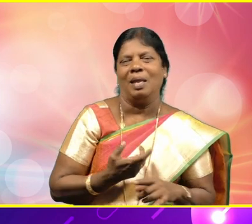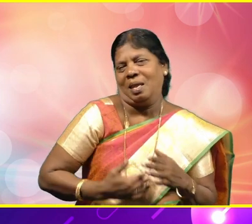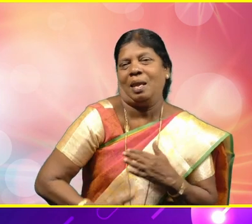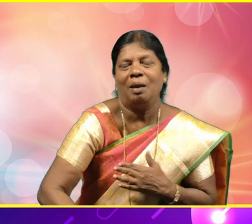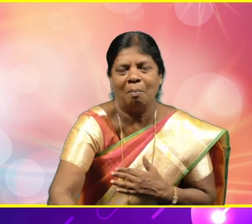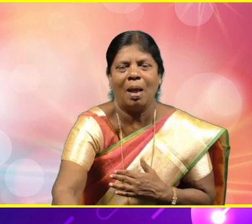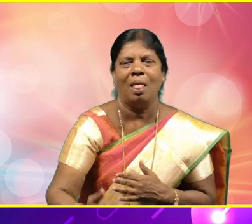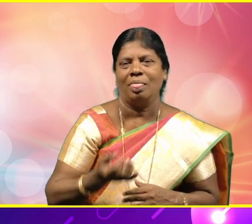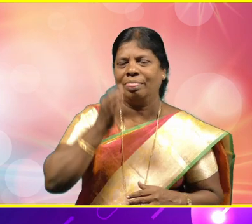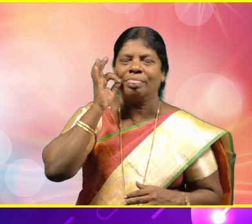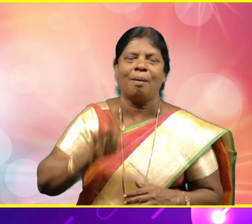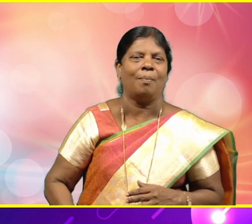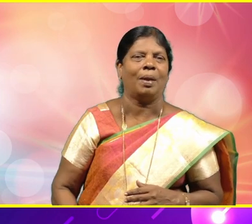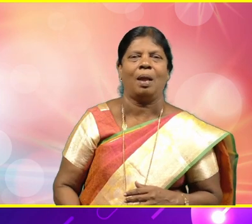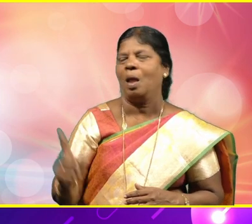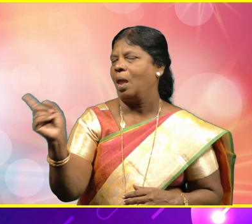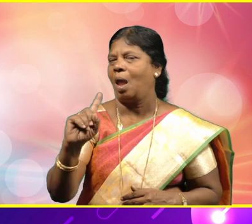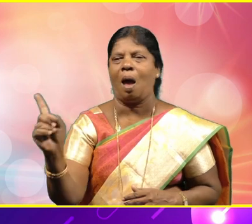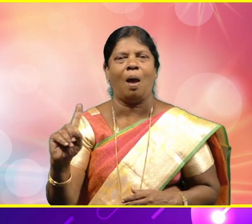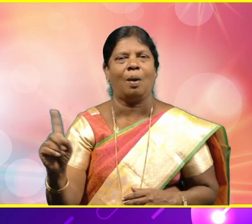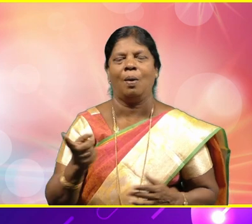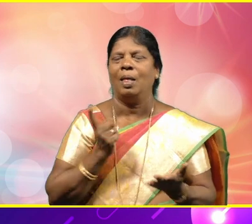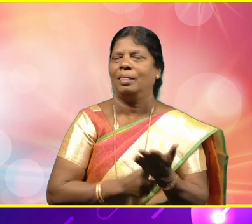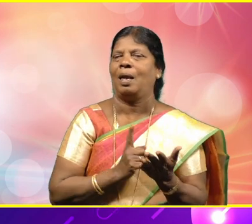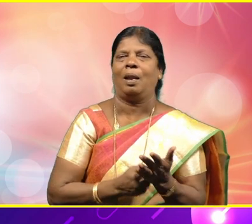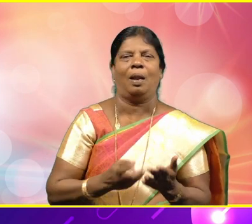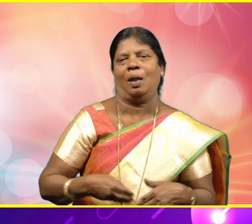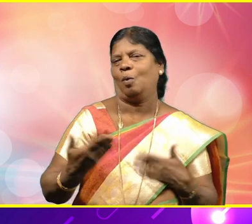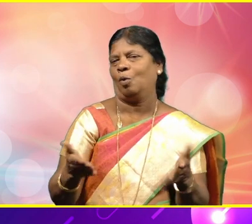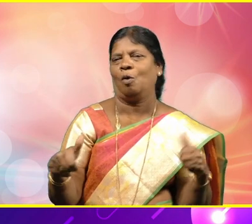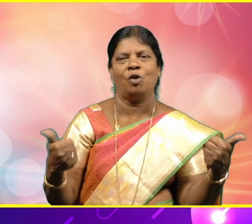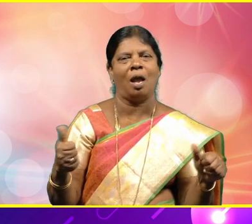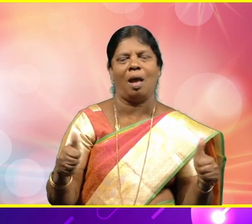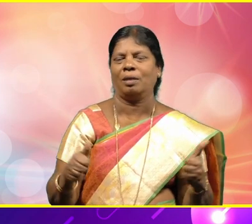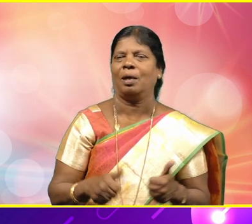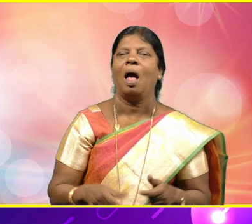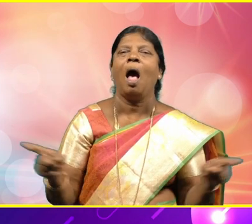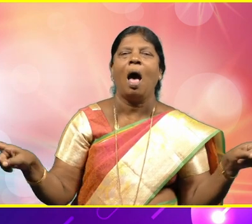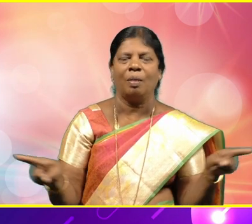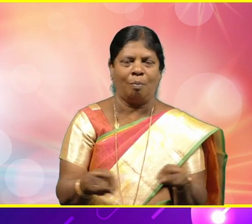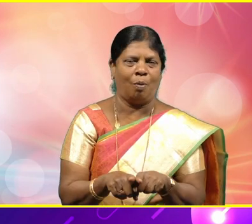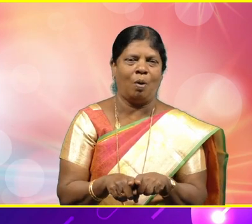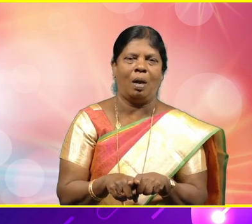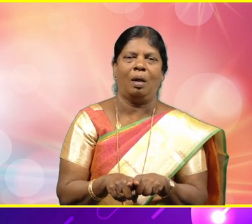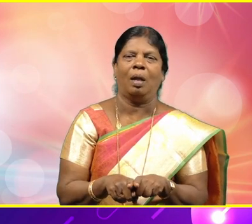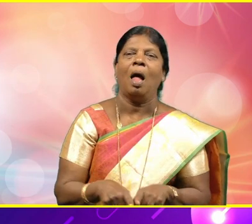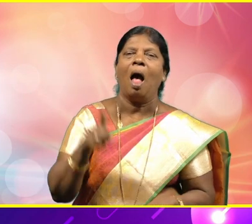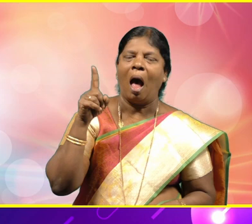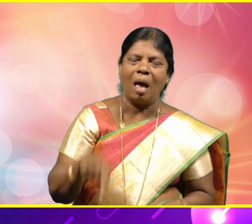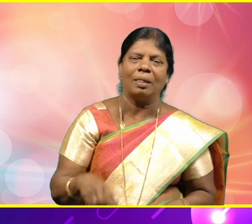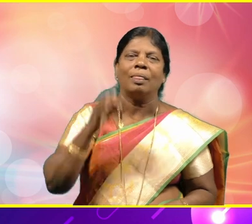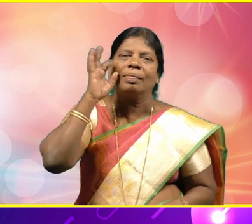கதையிலே இனிமேல் தம்பியை யாரும் தண்டிக்க மாட்டார்கள்.